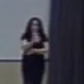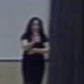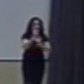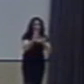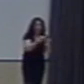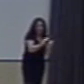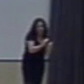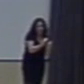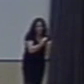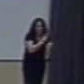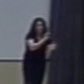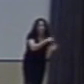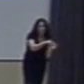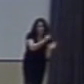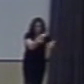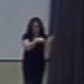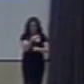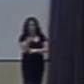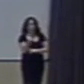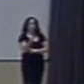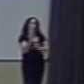no? De quan no es parla